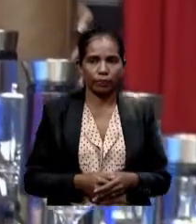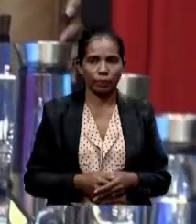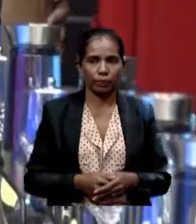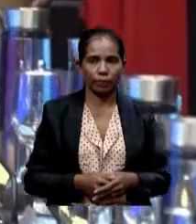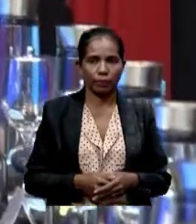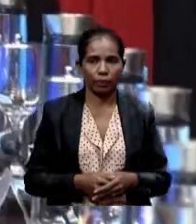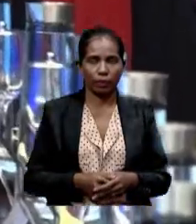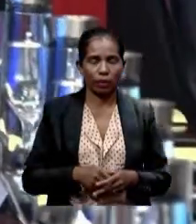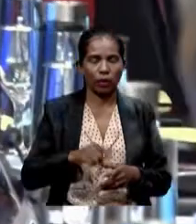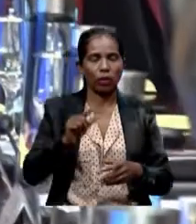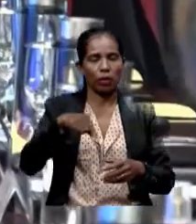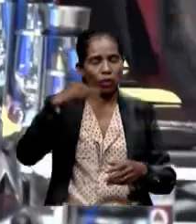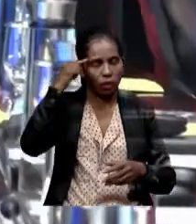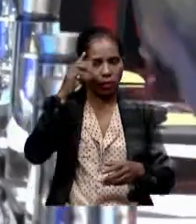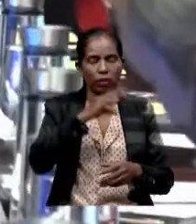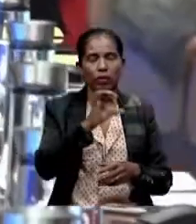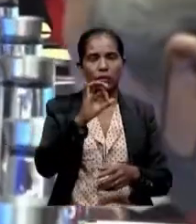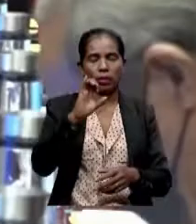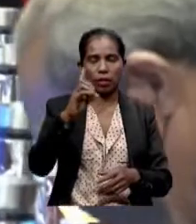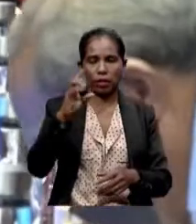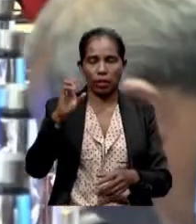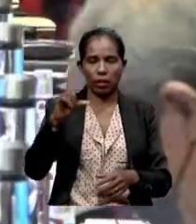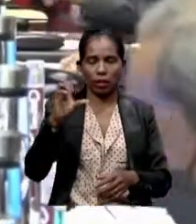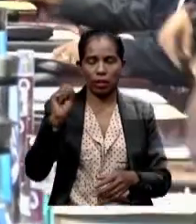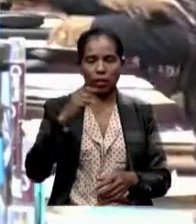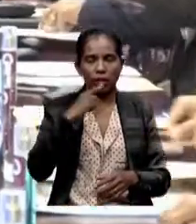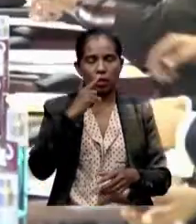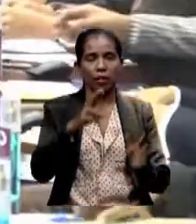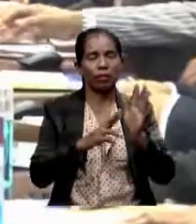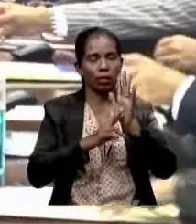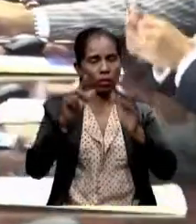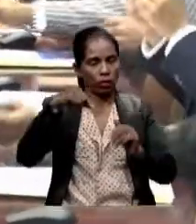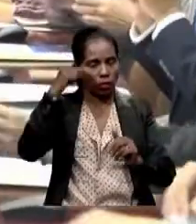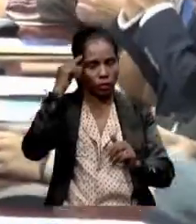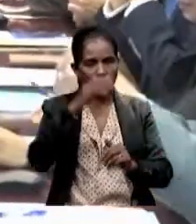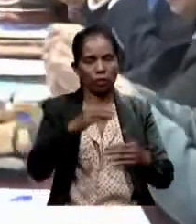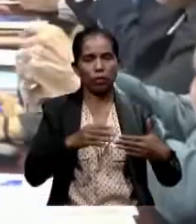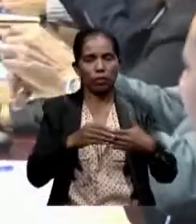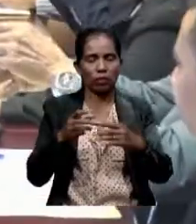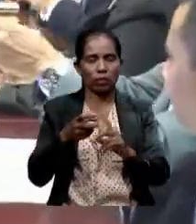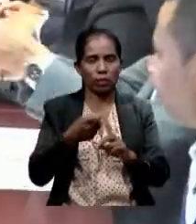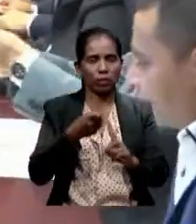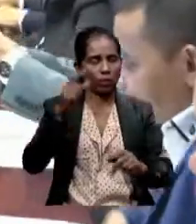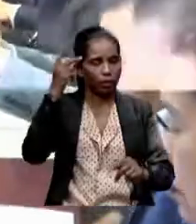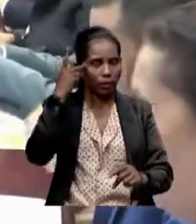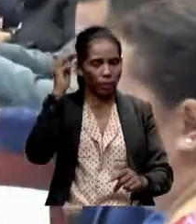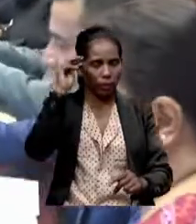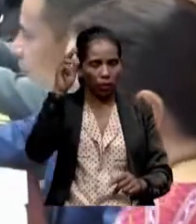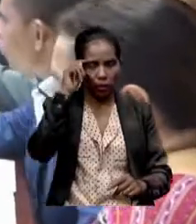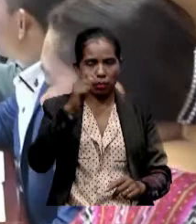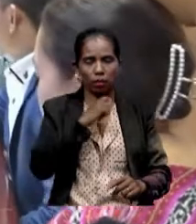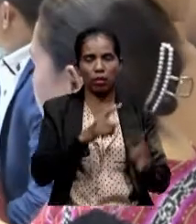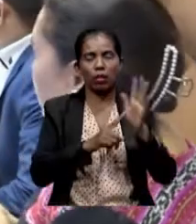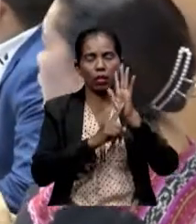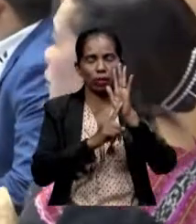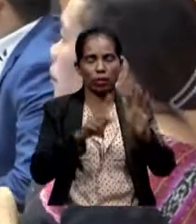Porta-voz Governo Fidelis Manuel Leite Magalhães representa o 8º Governo Constitucional nebe lidera husi Primeiro-Ministro Taur Matanruak atau Solidaridade ba Povo